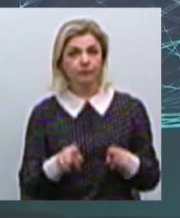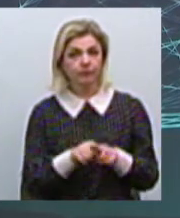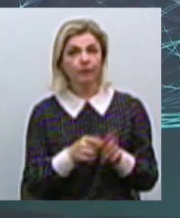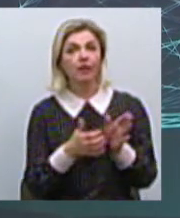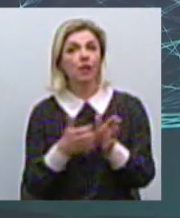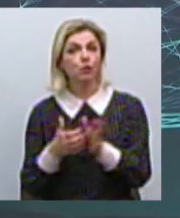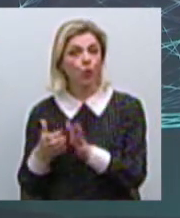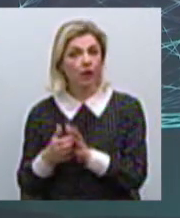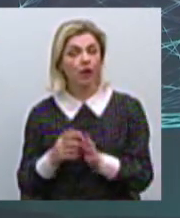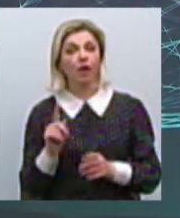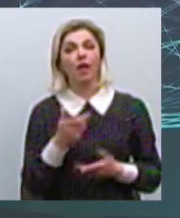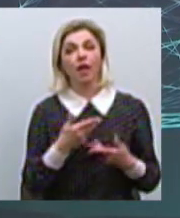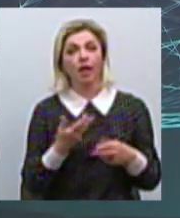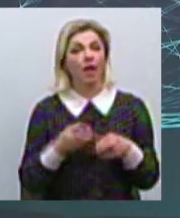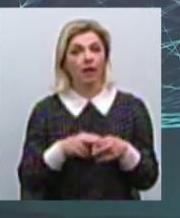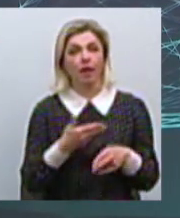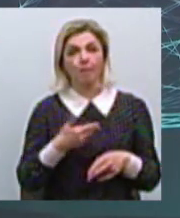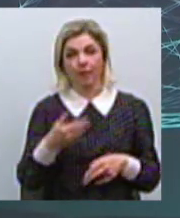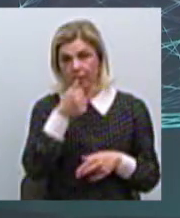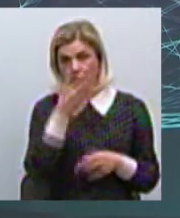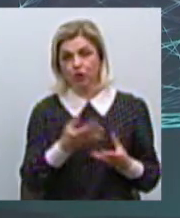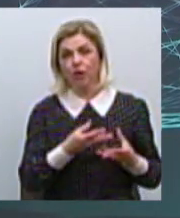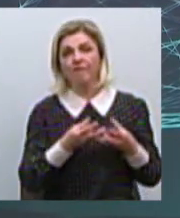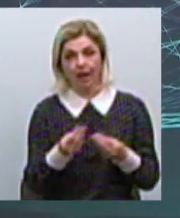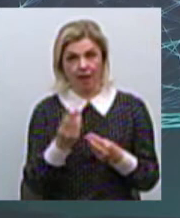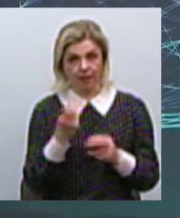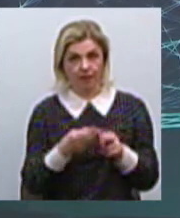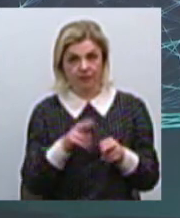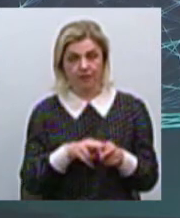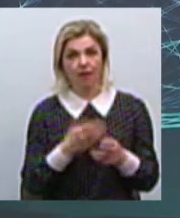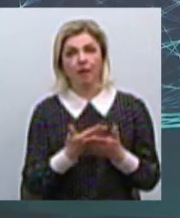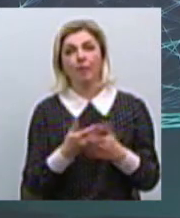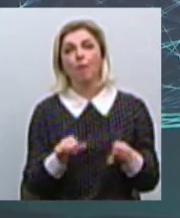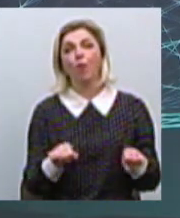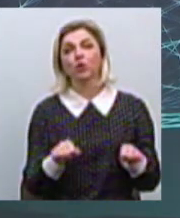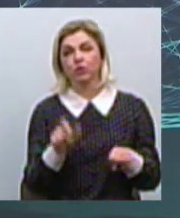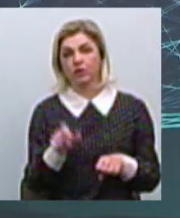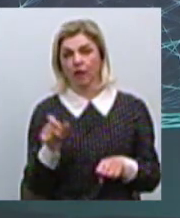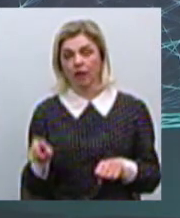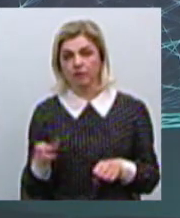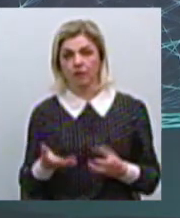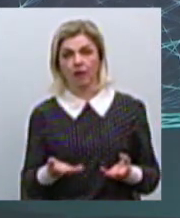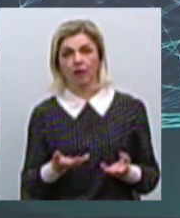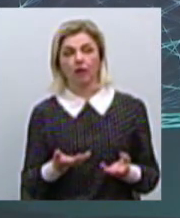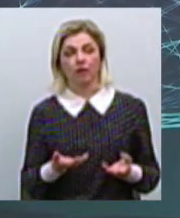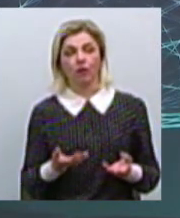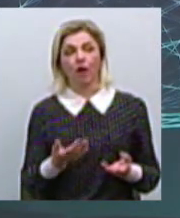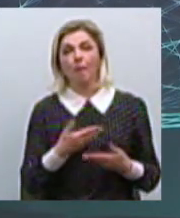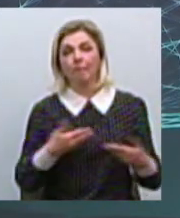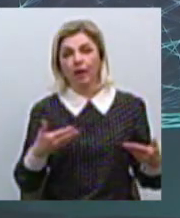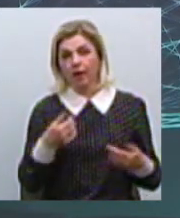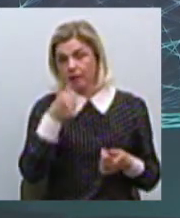які ми не можемо зараз ніяк вплинути на це, наприклад, от мотоциклісти. Тобто у них ми не